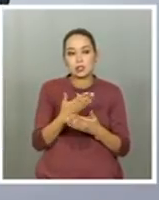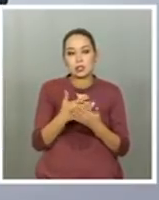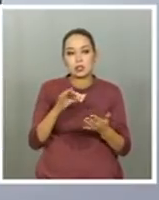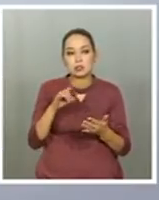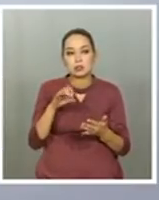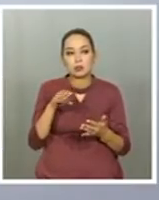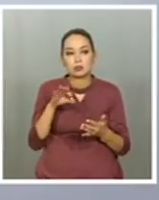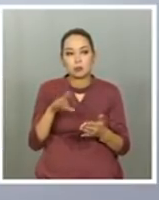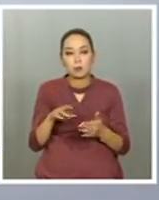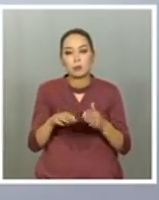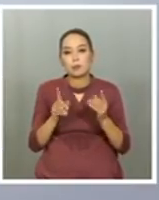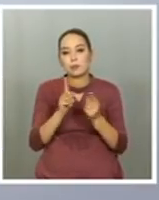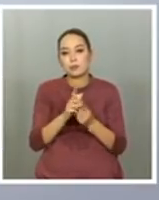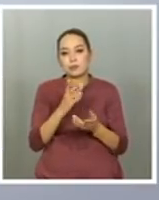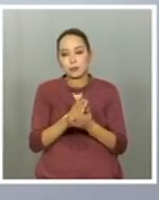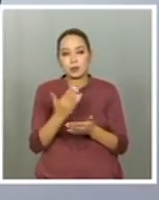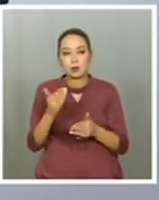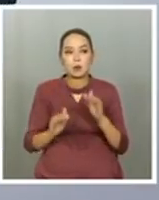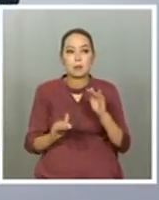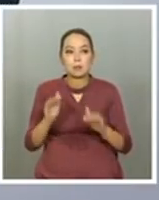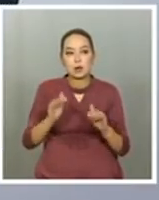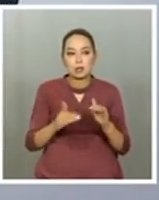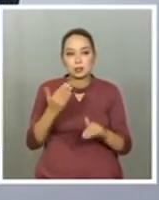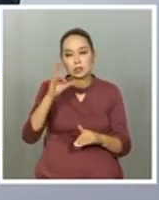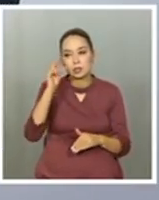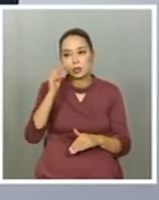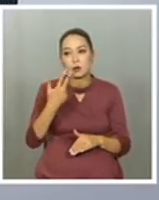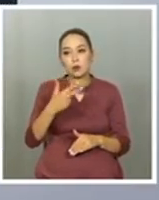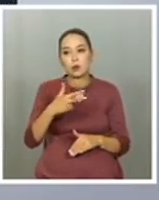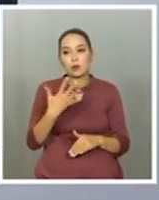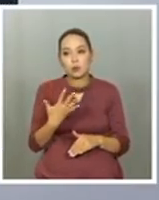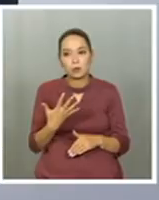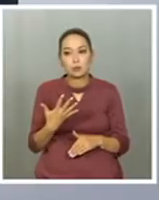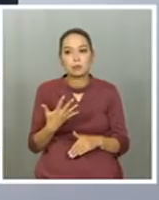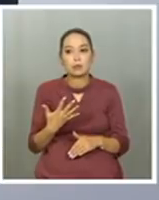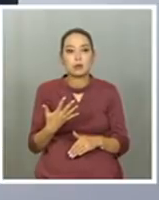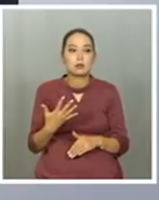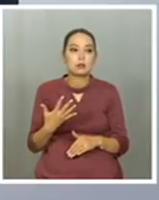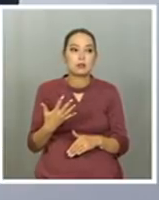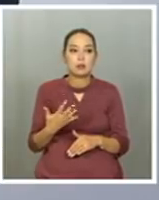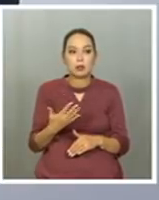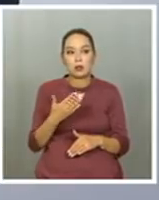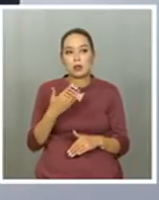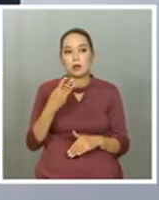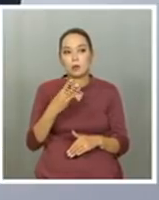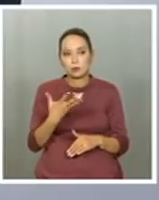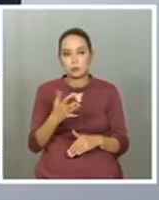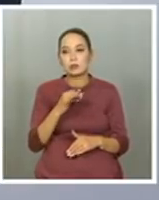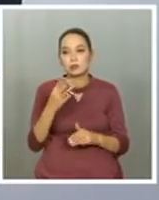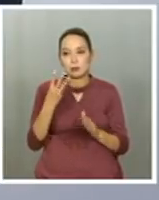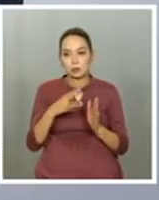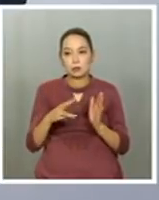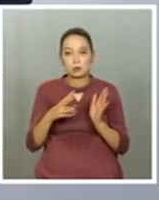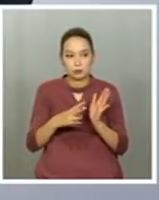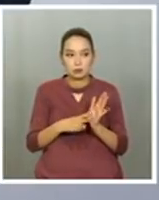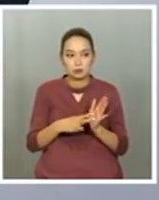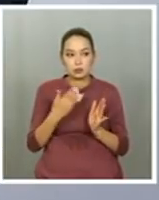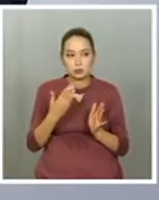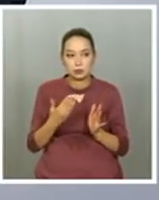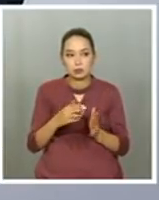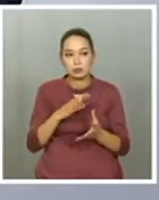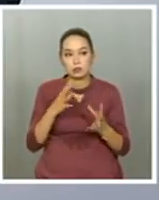кездеседі. Оның бірінің атомдық массасы 35, келесінің атомдық массасы 37 болып саналады.